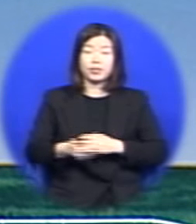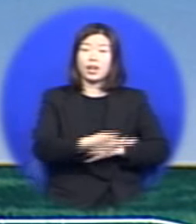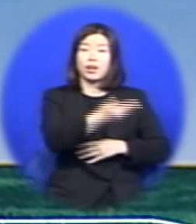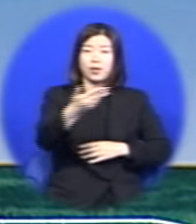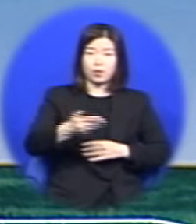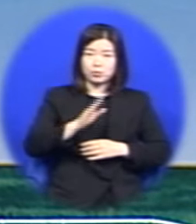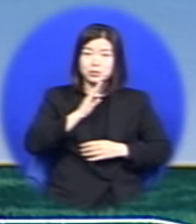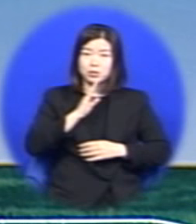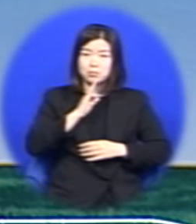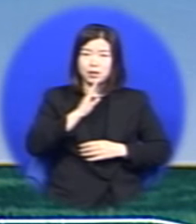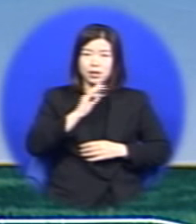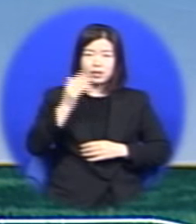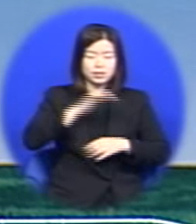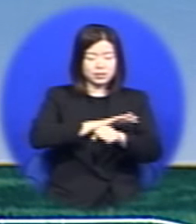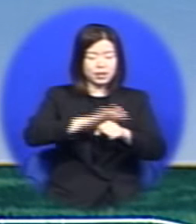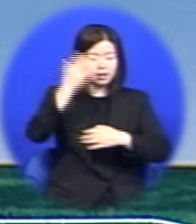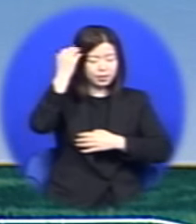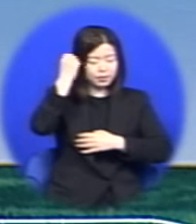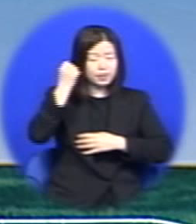여러분 정말 새겨 들으셔야 돼요.